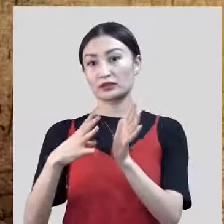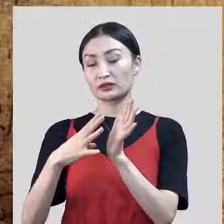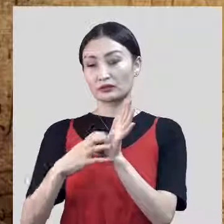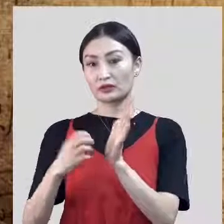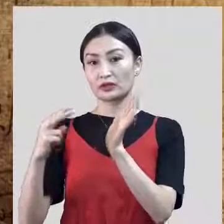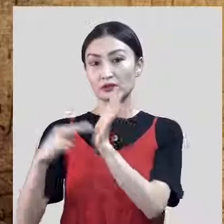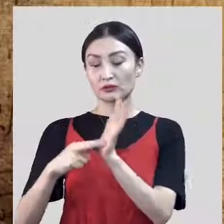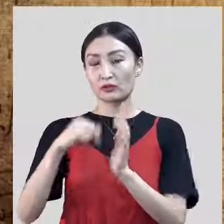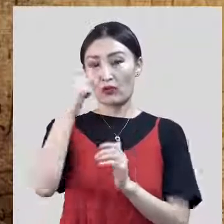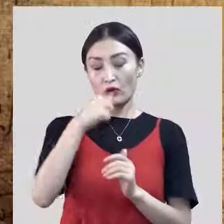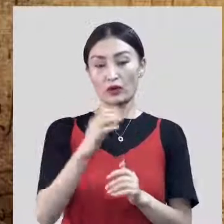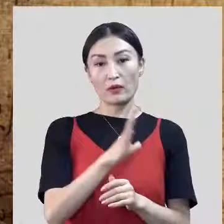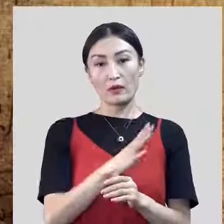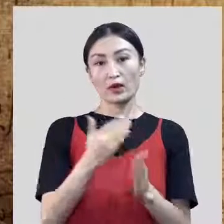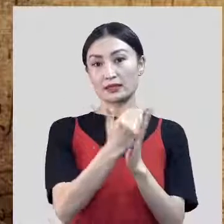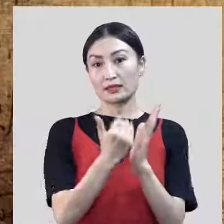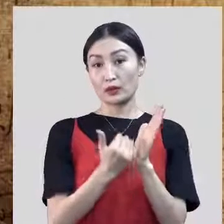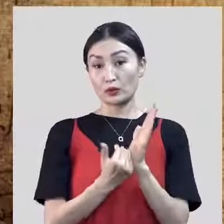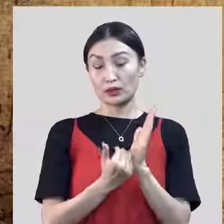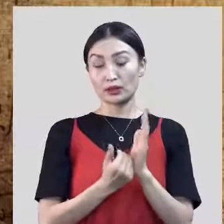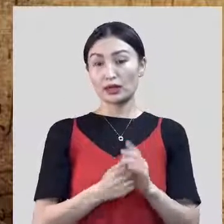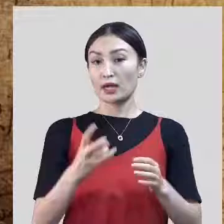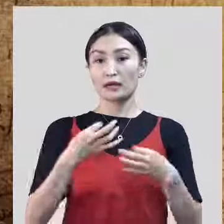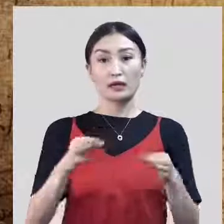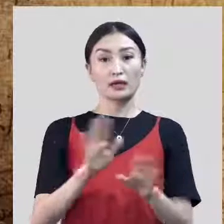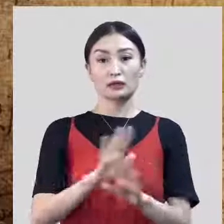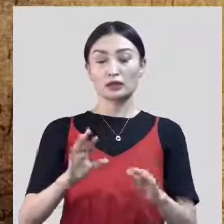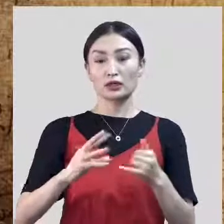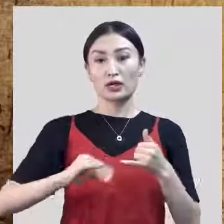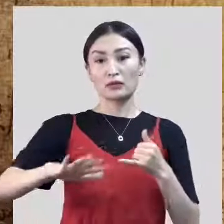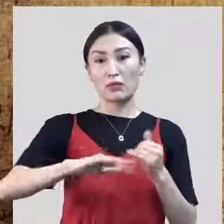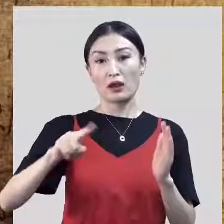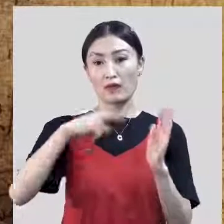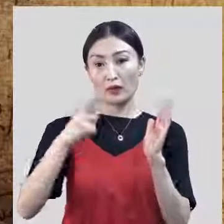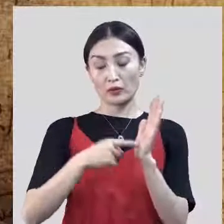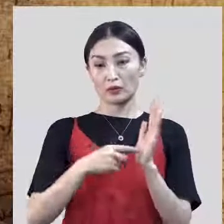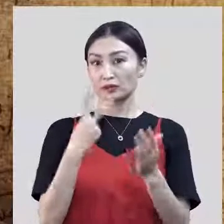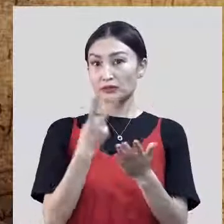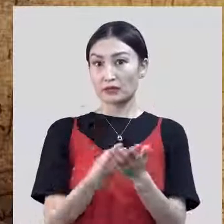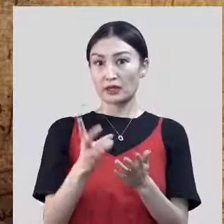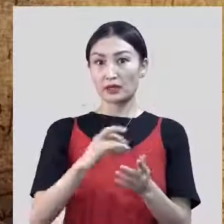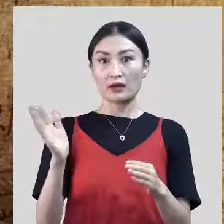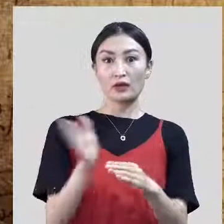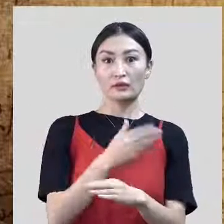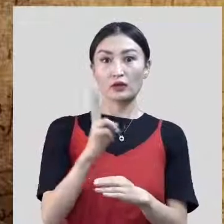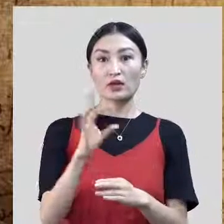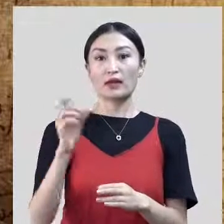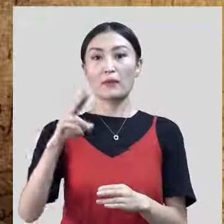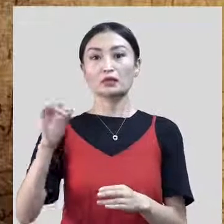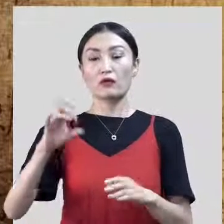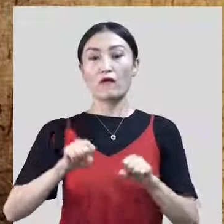1907 года были следующие неразрешенный аграрный вопрос несмотря на отмену крепостного права